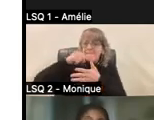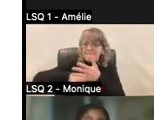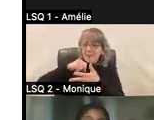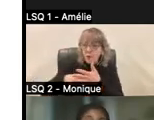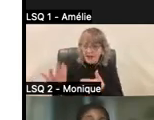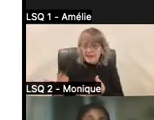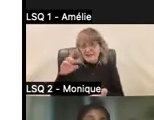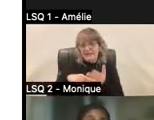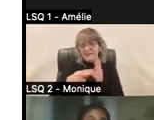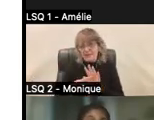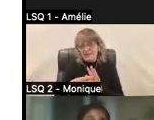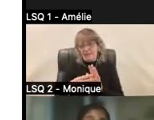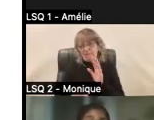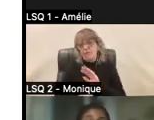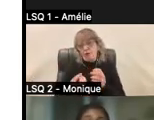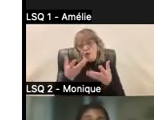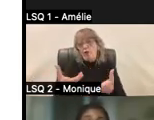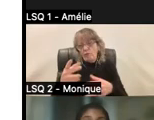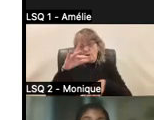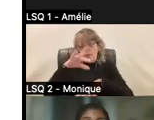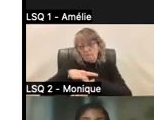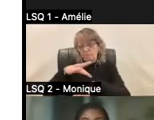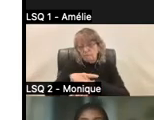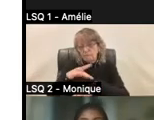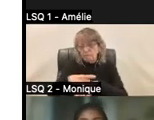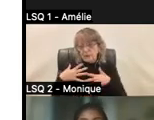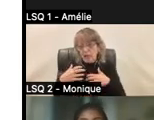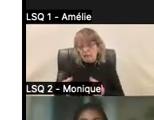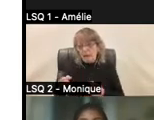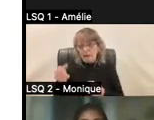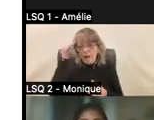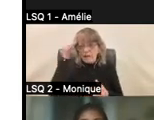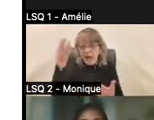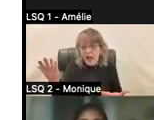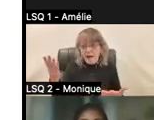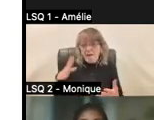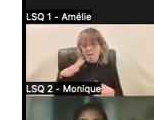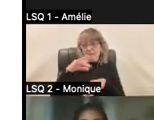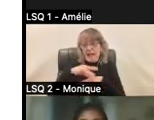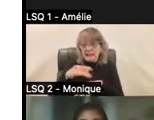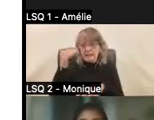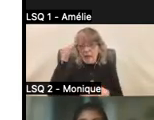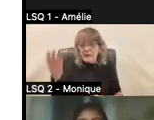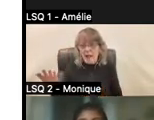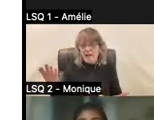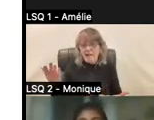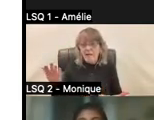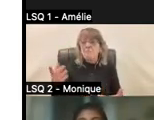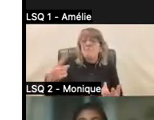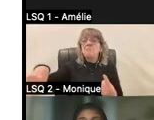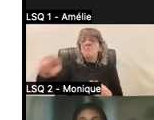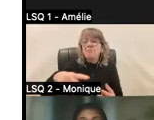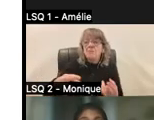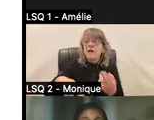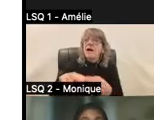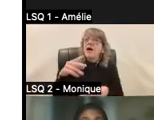des problèmes de santé mentale et de maladies mentales? Alors, cette question avait été répondue par